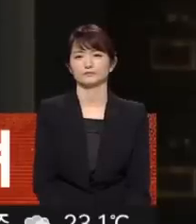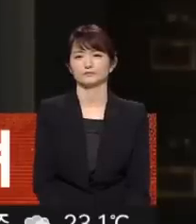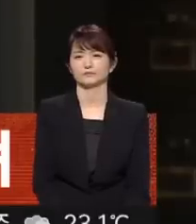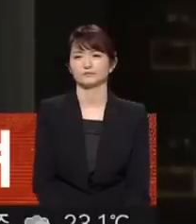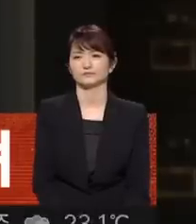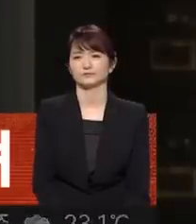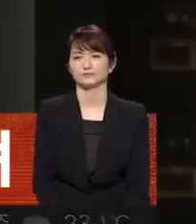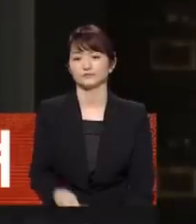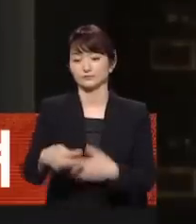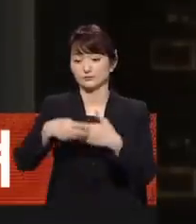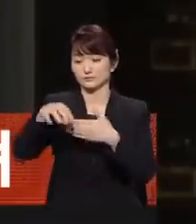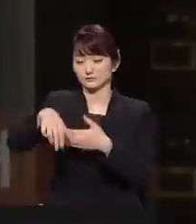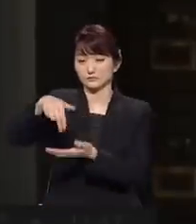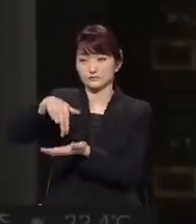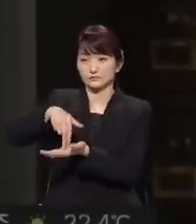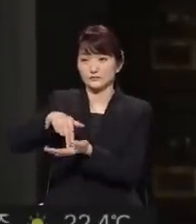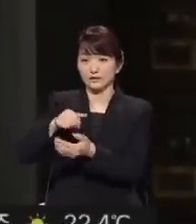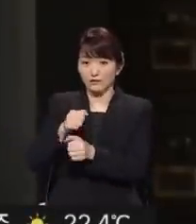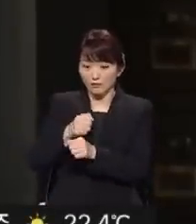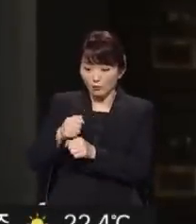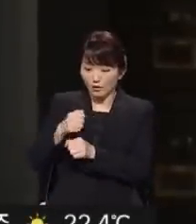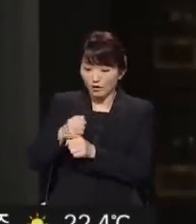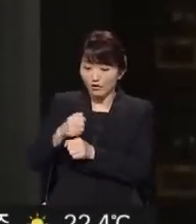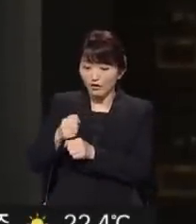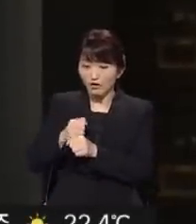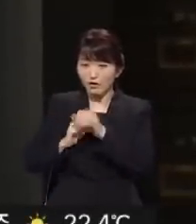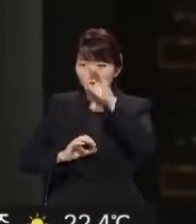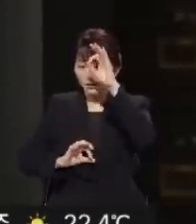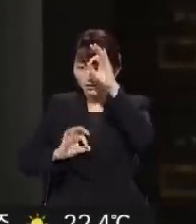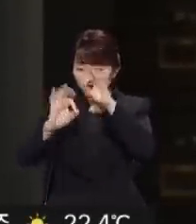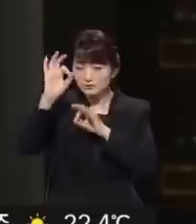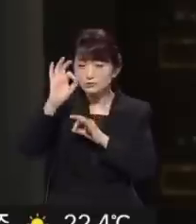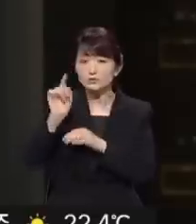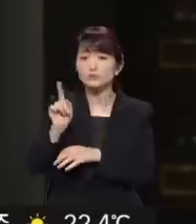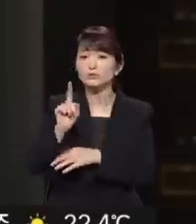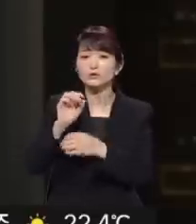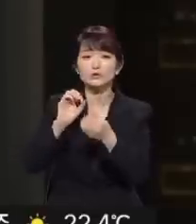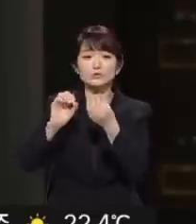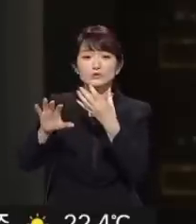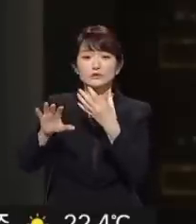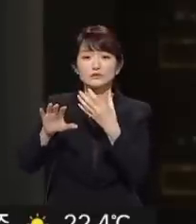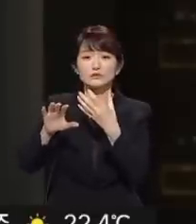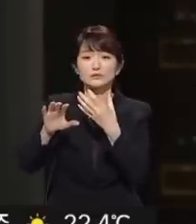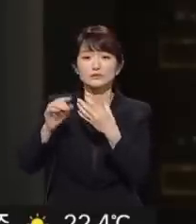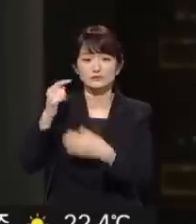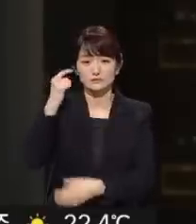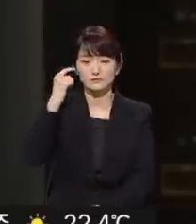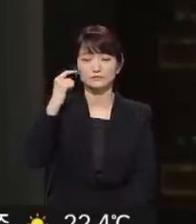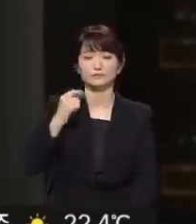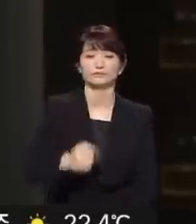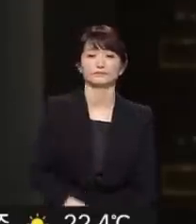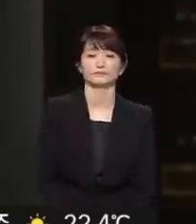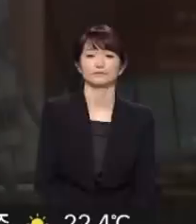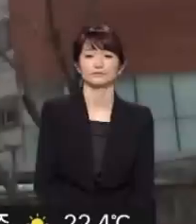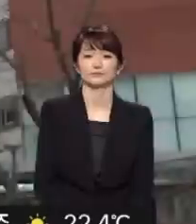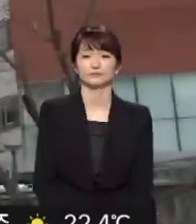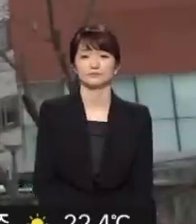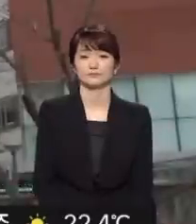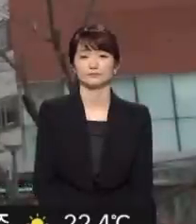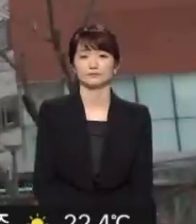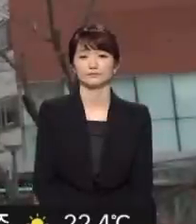자, 그럼 병원 측에서는 이런 황당한 의료 사고에 대해서 뭐라고 얘기를 하는지 한번 들어보시죠.